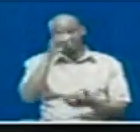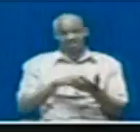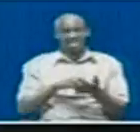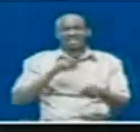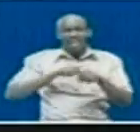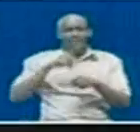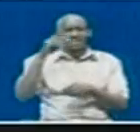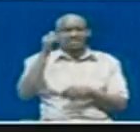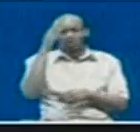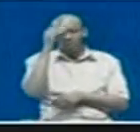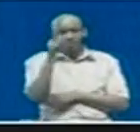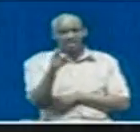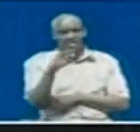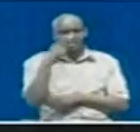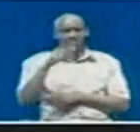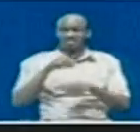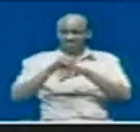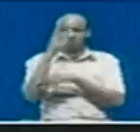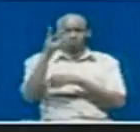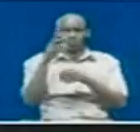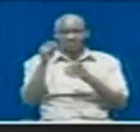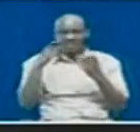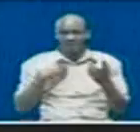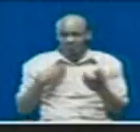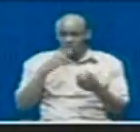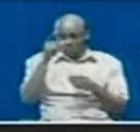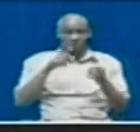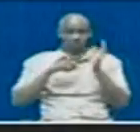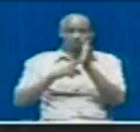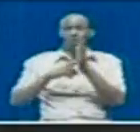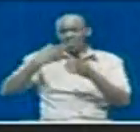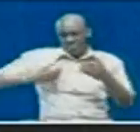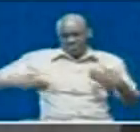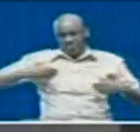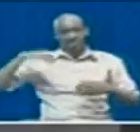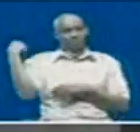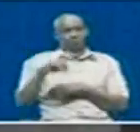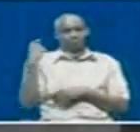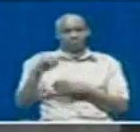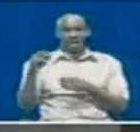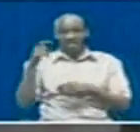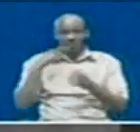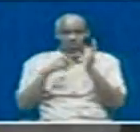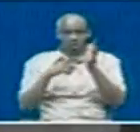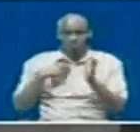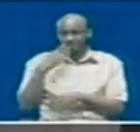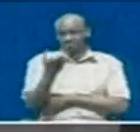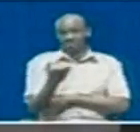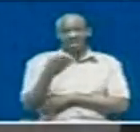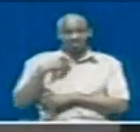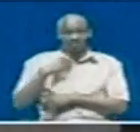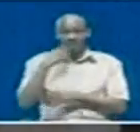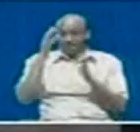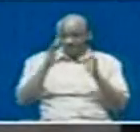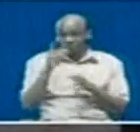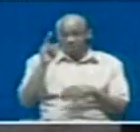learnt about Faith, she sent two pictures, one which seems to be showing whip marks on her back, the other of a freezer. Her owner says